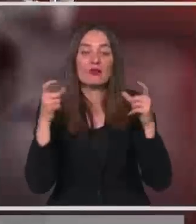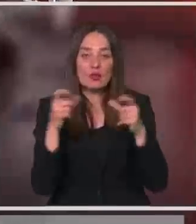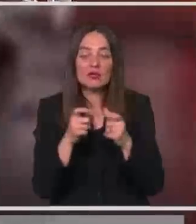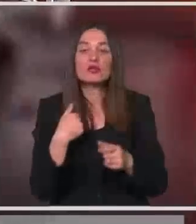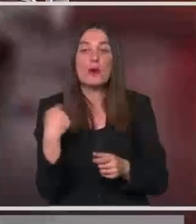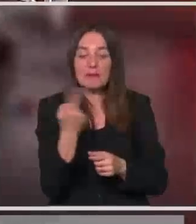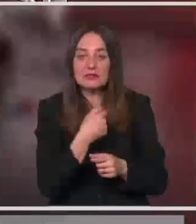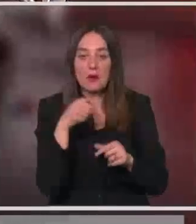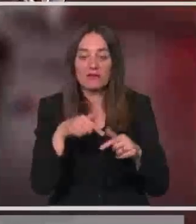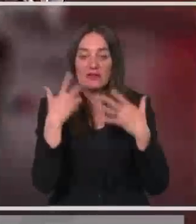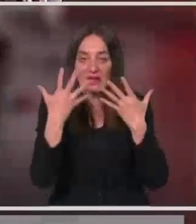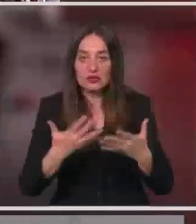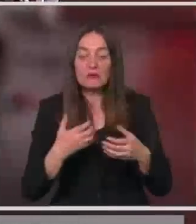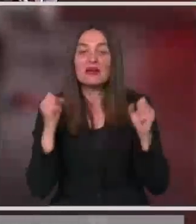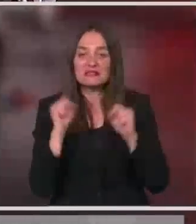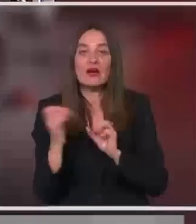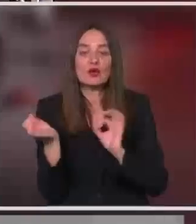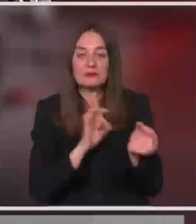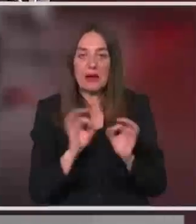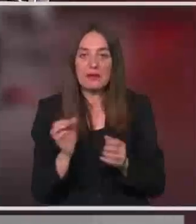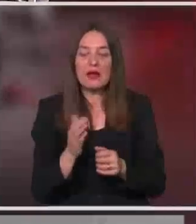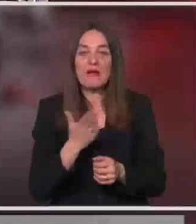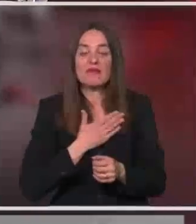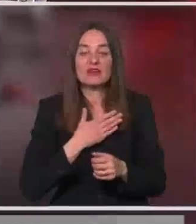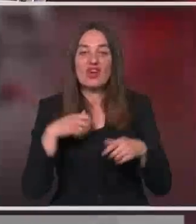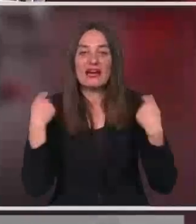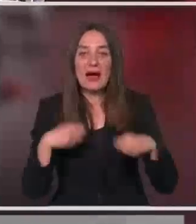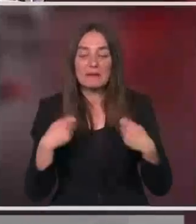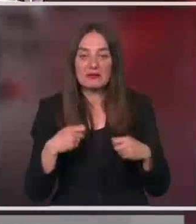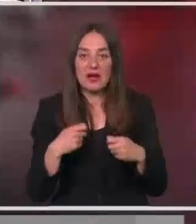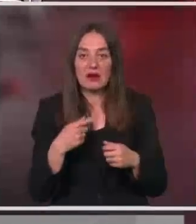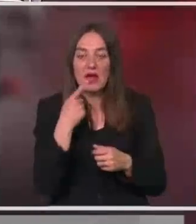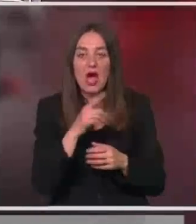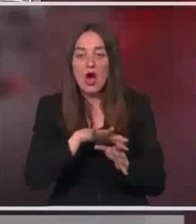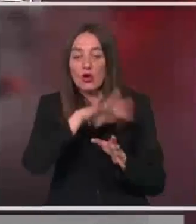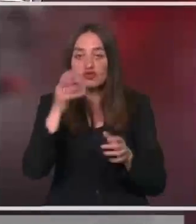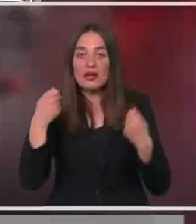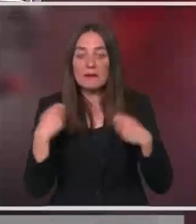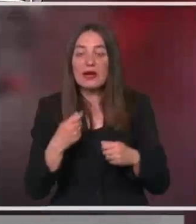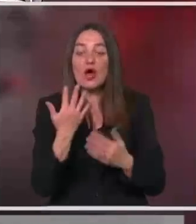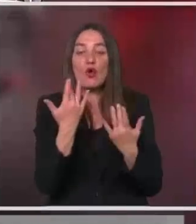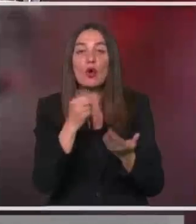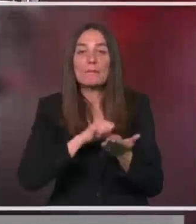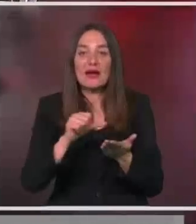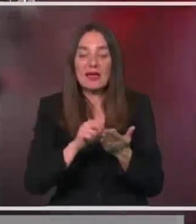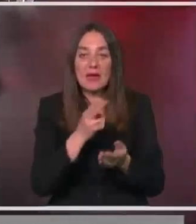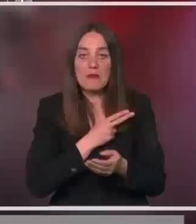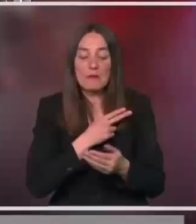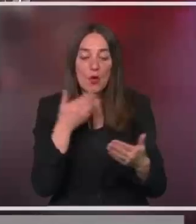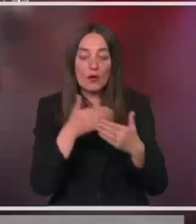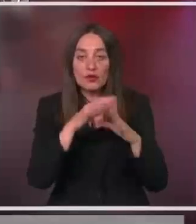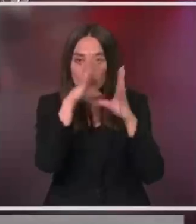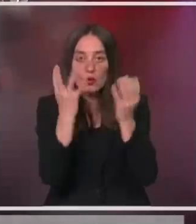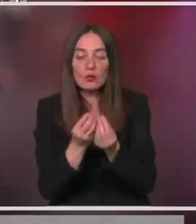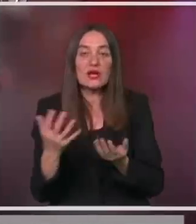mi smo se u ovih 10 godina stvarno spremili. Naša kapitalna adekvatnost, znači količina kapitala kolike banke imaju u odnosu na ukupnu